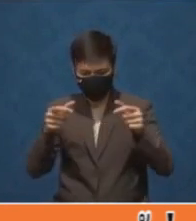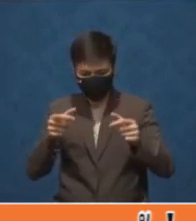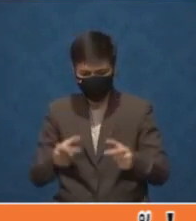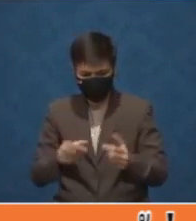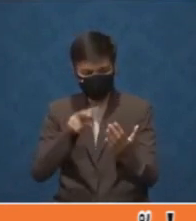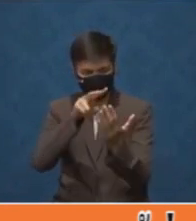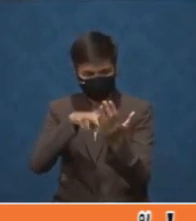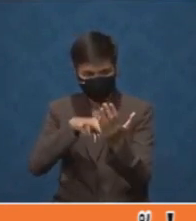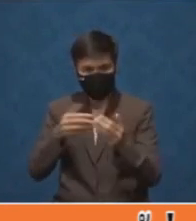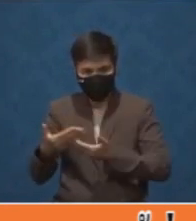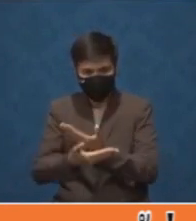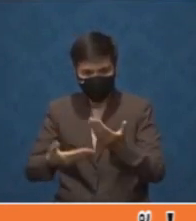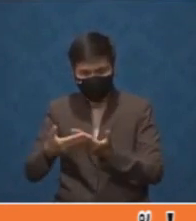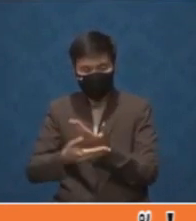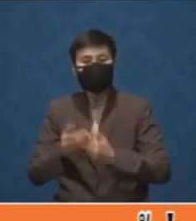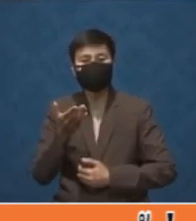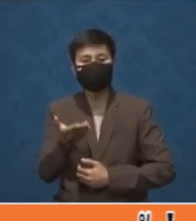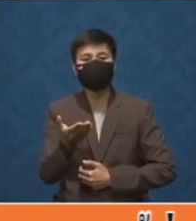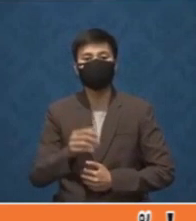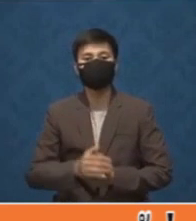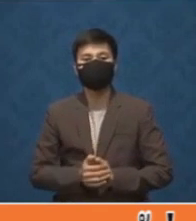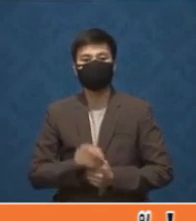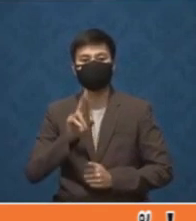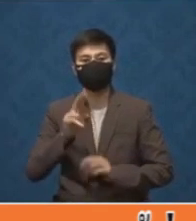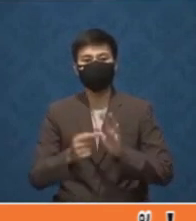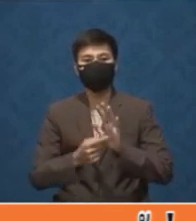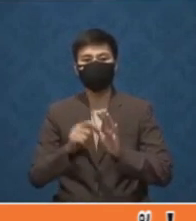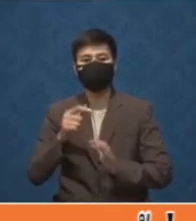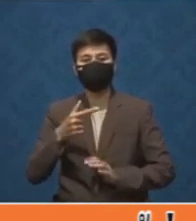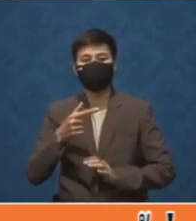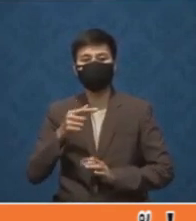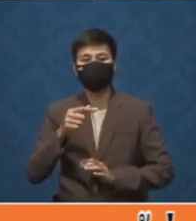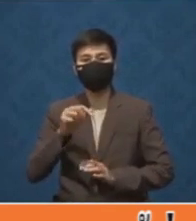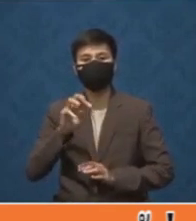นรับหลักการนะครับเชิญท่านรังสิมันต์โรมครับเชิญครับ